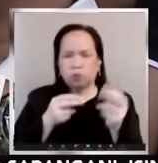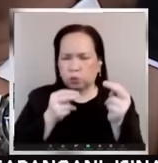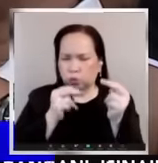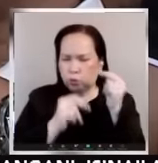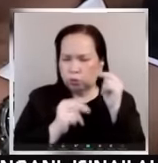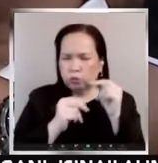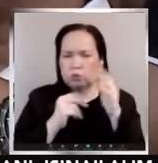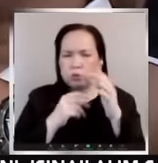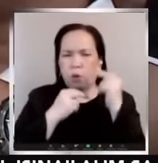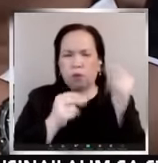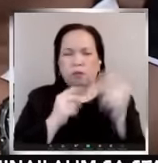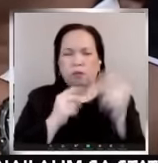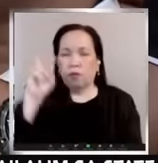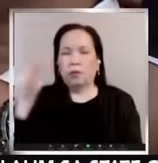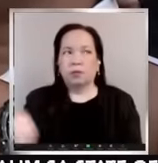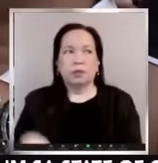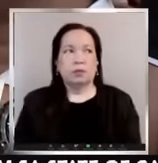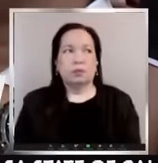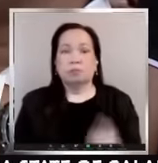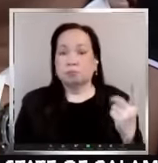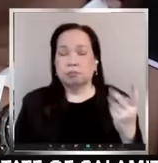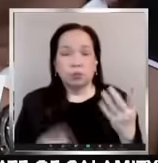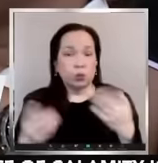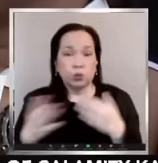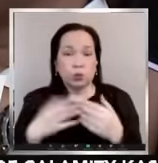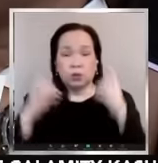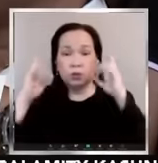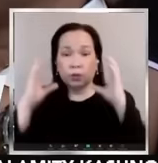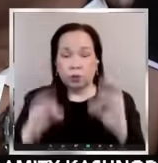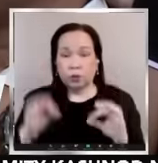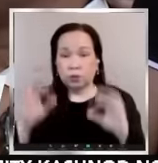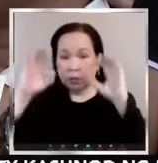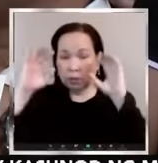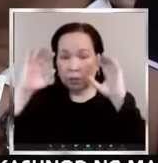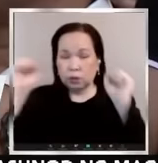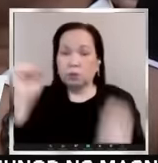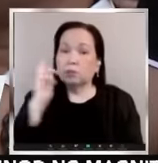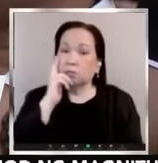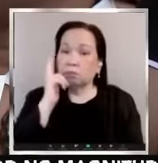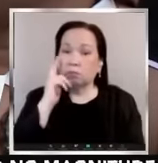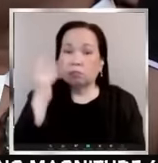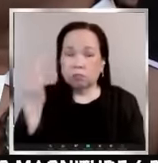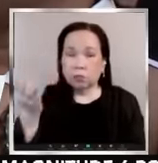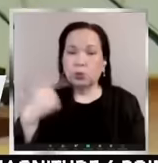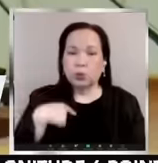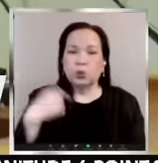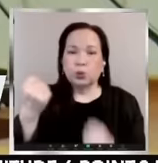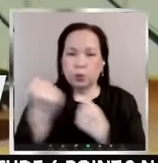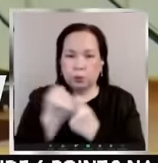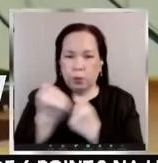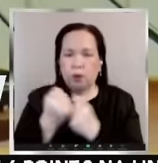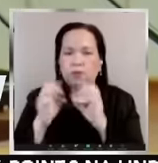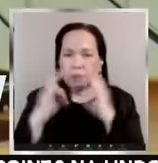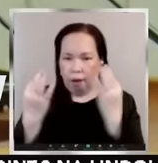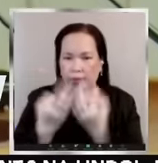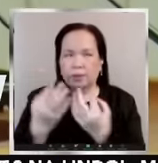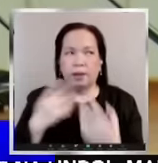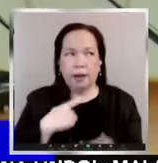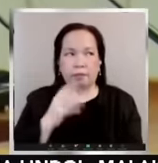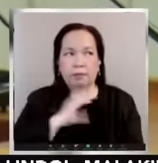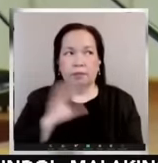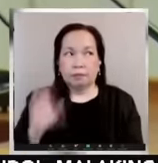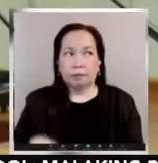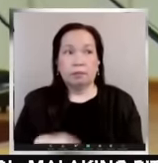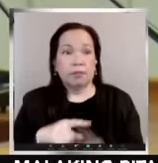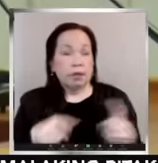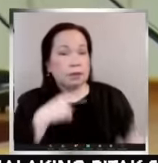man yung desisyon ni Pangulong Duterte ay buo ang suporta ng pamilya sa kanya. Nauna nang sinabi ni Romualdez